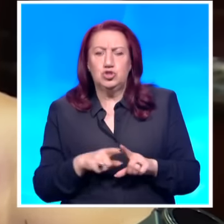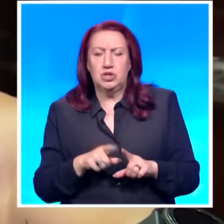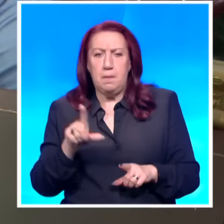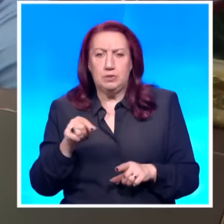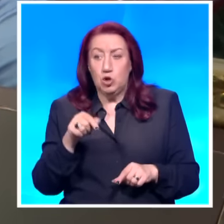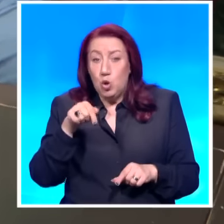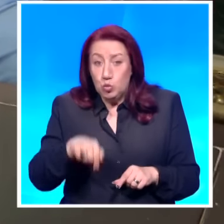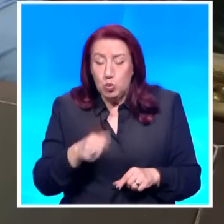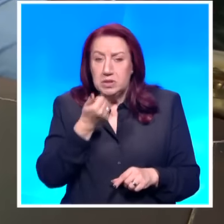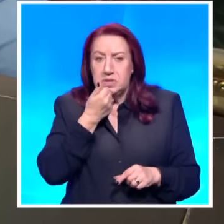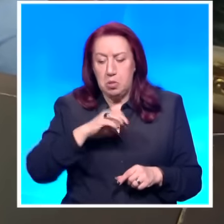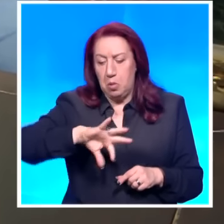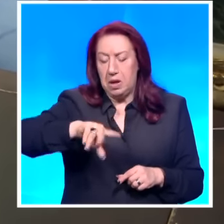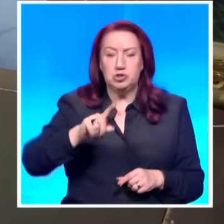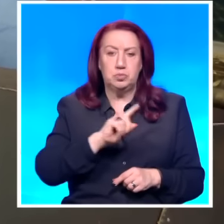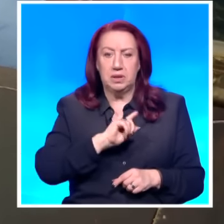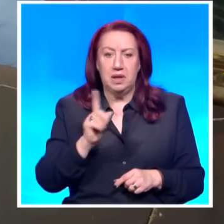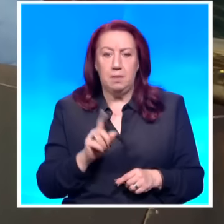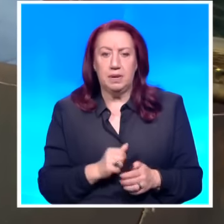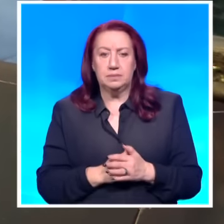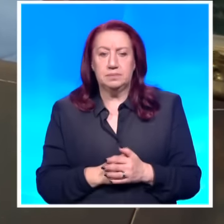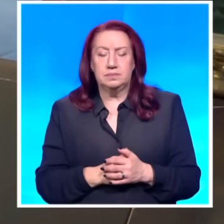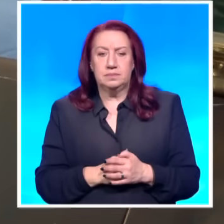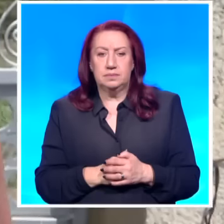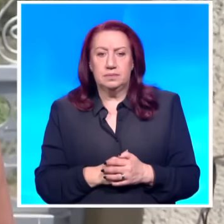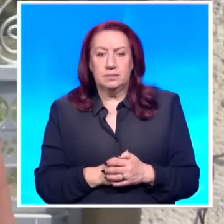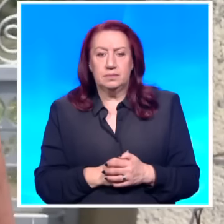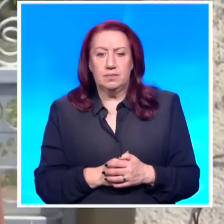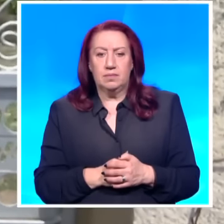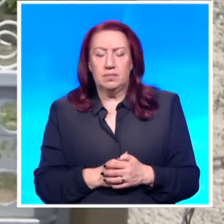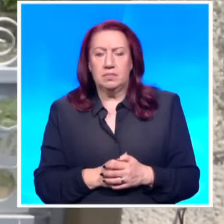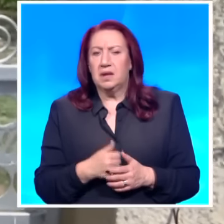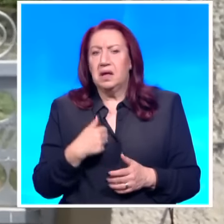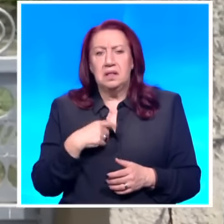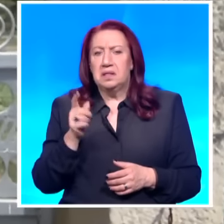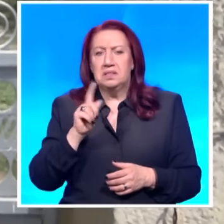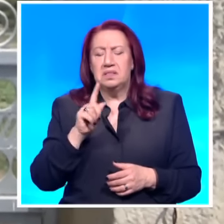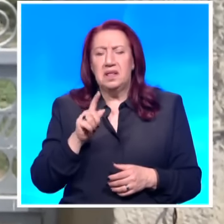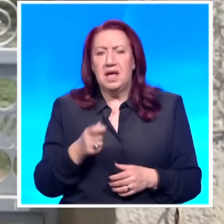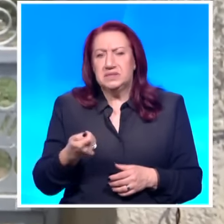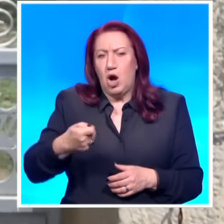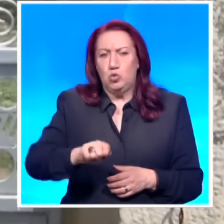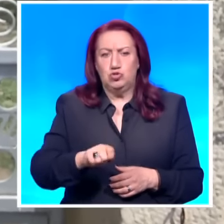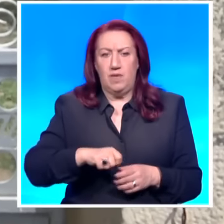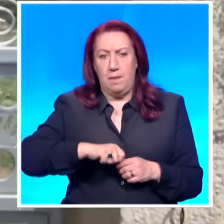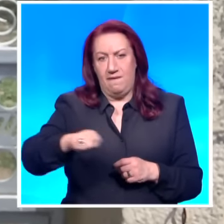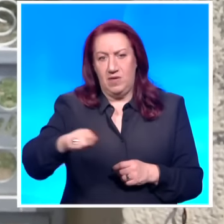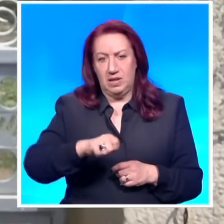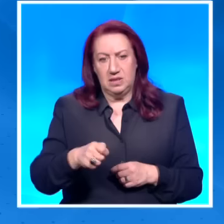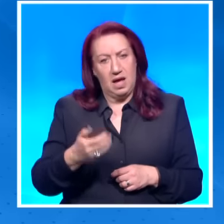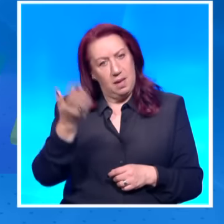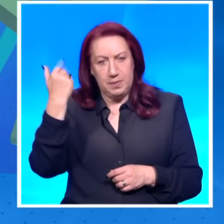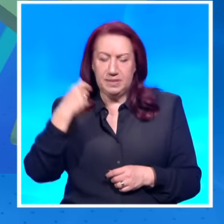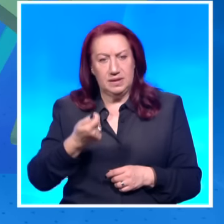кражби. Няма Фетровски. Вече вратичките почти не се подпират, докато преди се